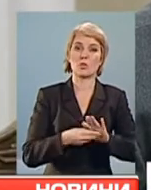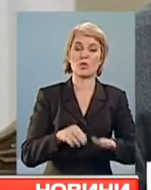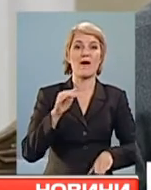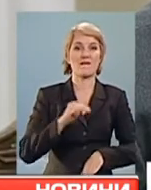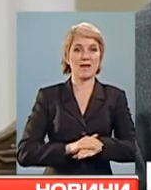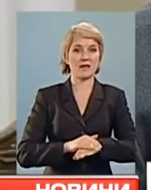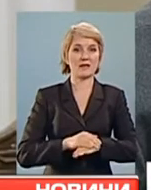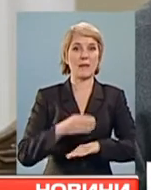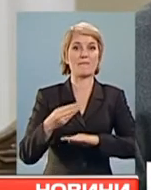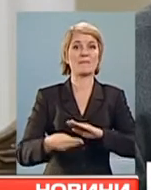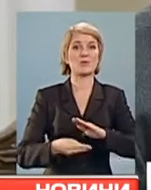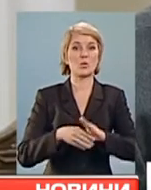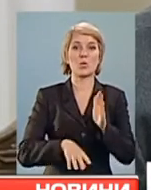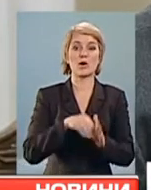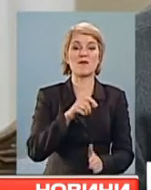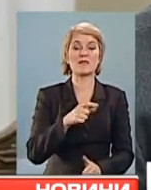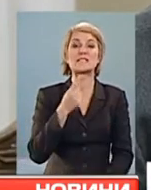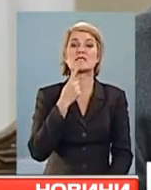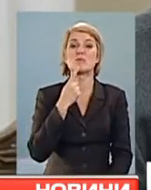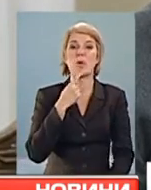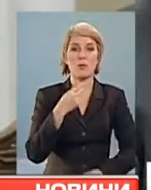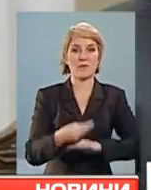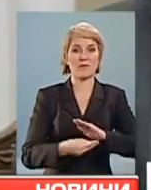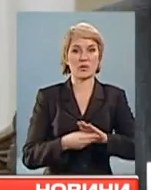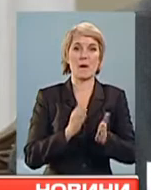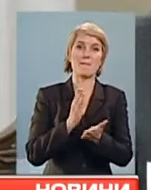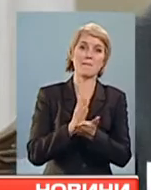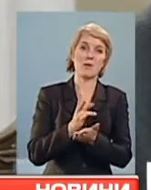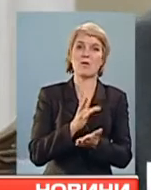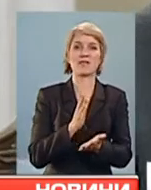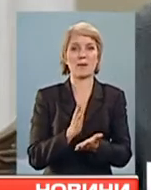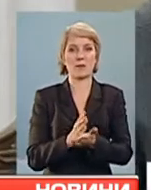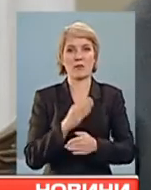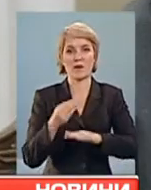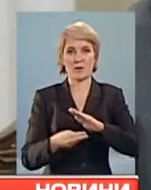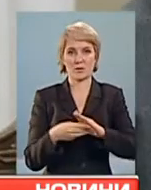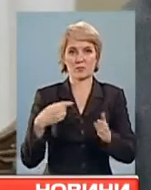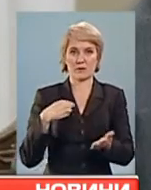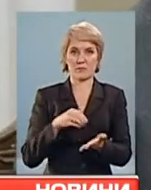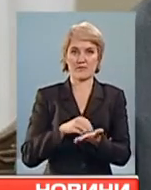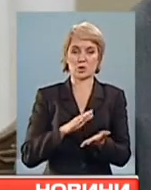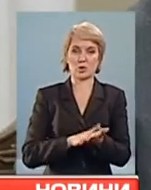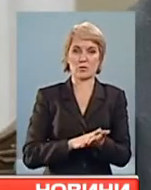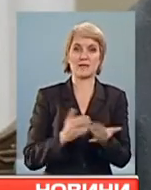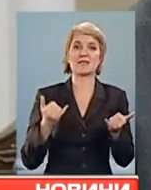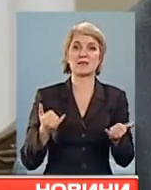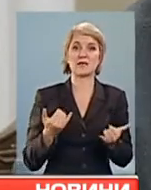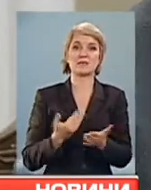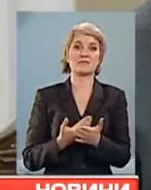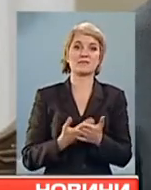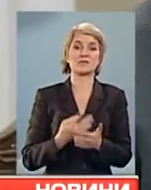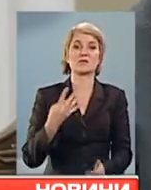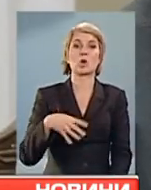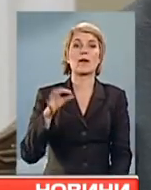виборців, які спроби підкупу, прямого чи непрямого підкупу виборців, які нами фіксовані, зараз ми орієнтуємось